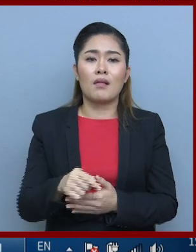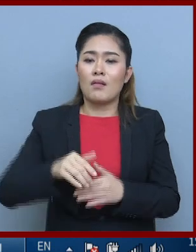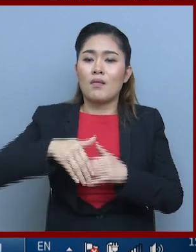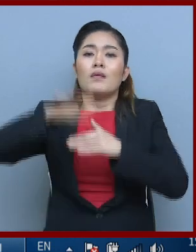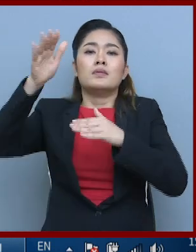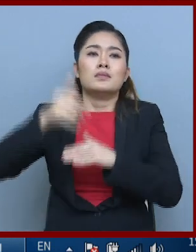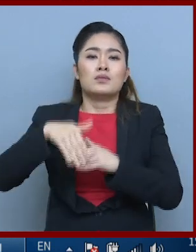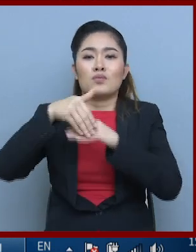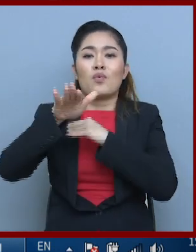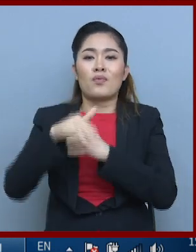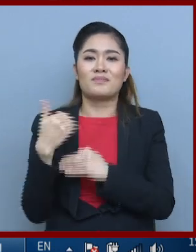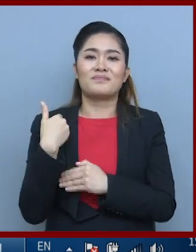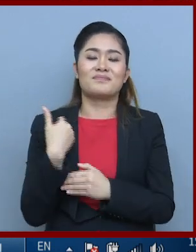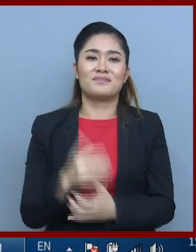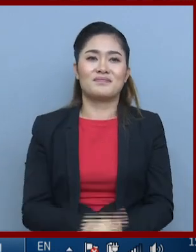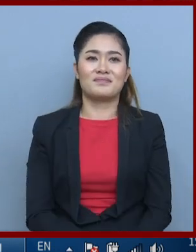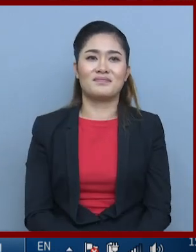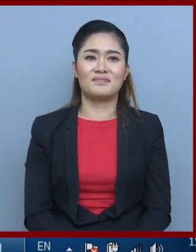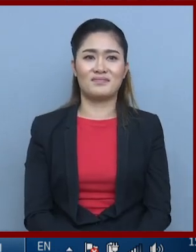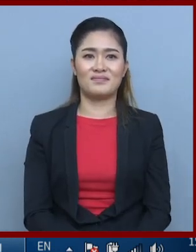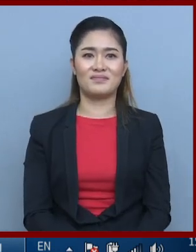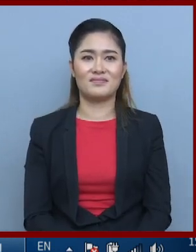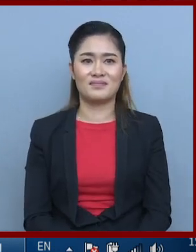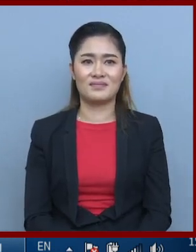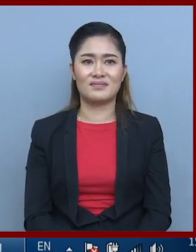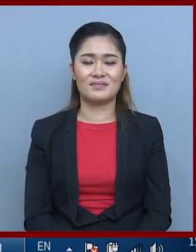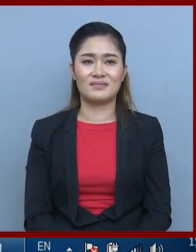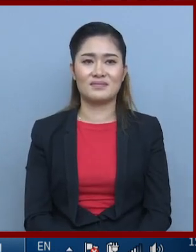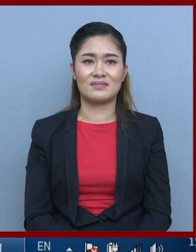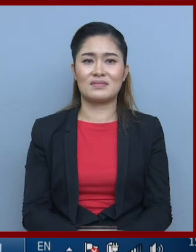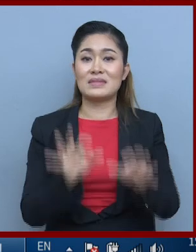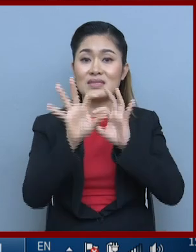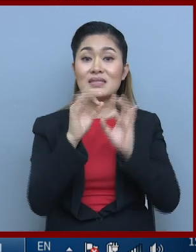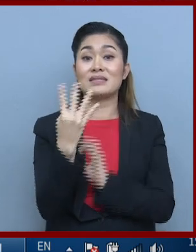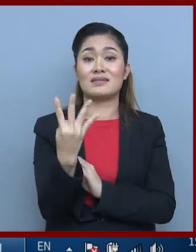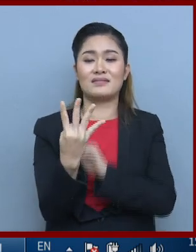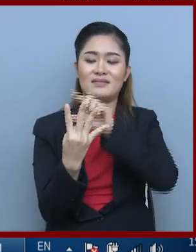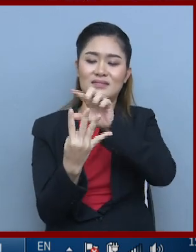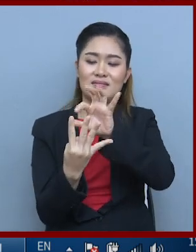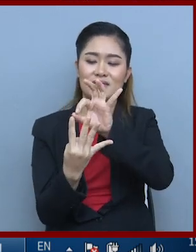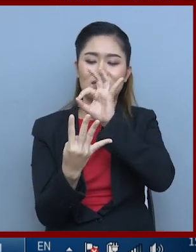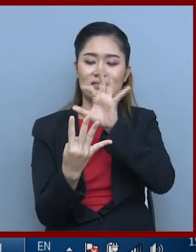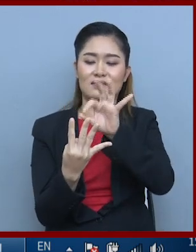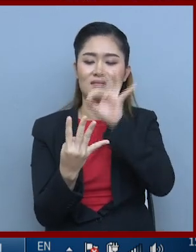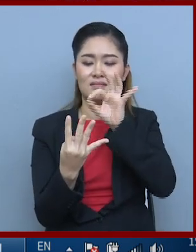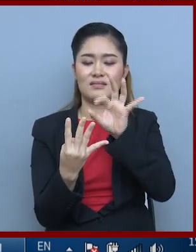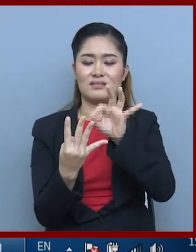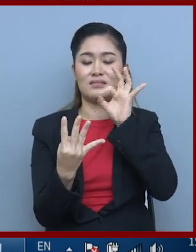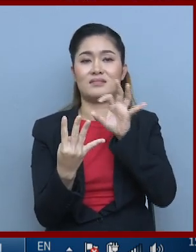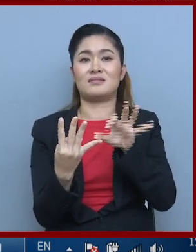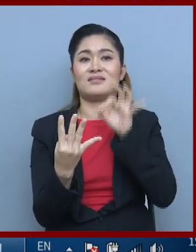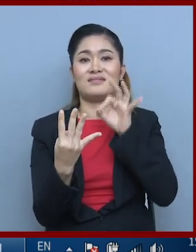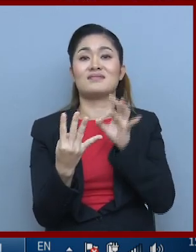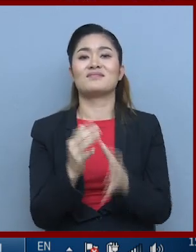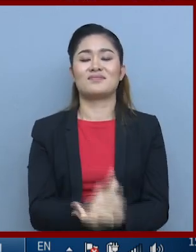จะหลุดไปที่ฟอร์มข้างนอกนะต่อมาเราก็เลือกอันนี้เป็นอะไรอีก